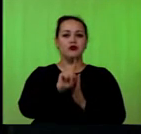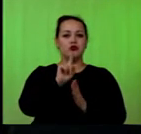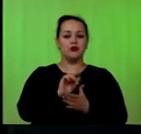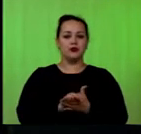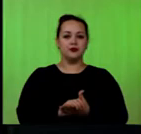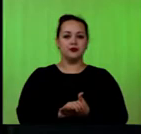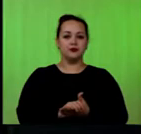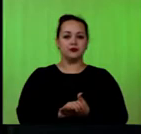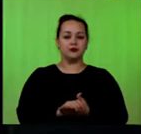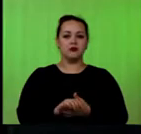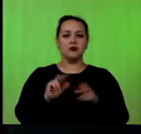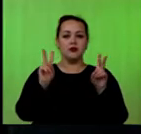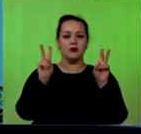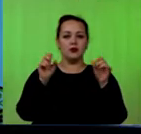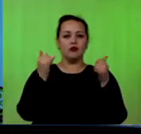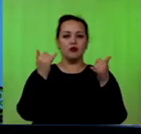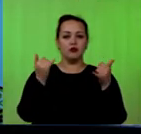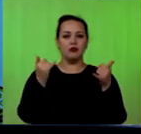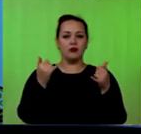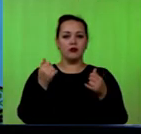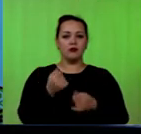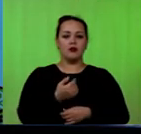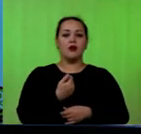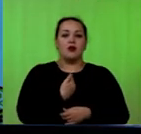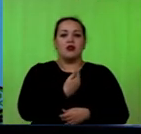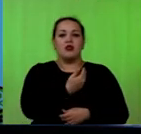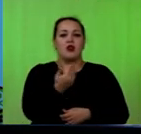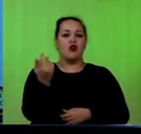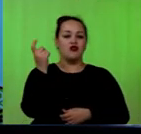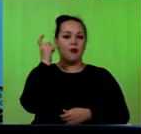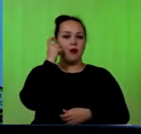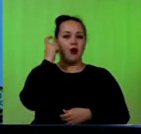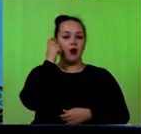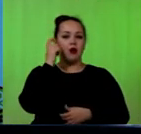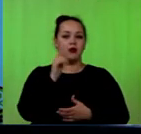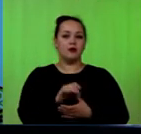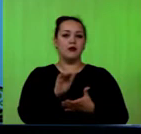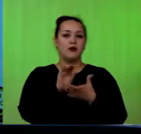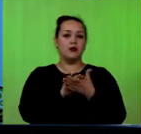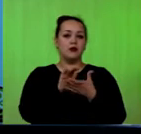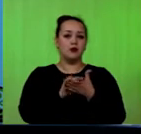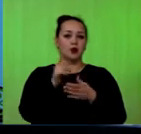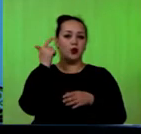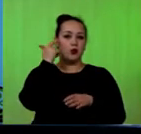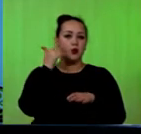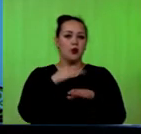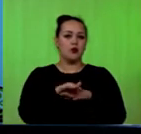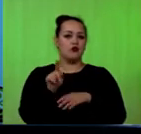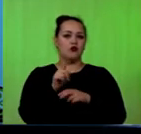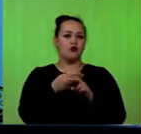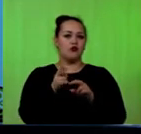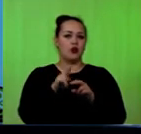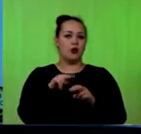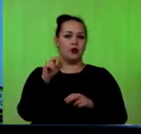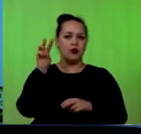наша тема сегодня наша махалля давайте познакомимся с понятием что такое махалля